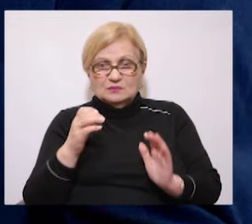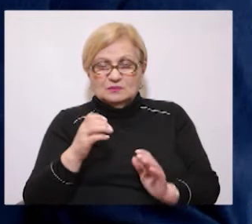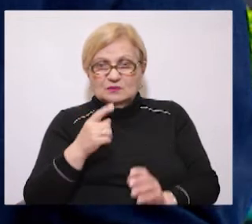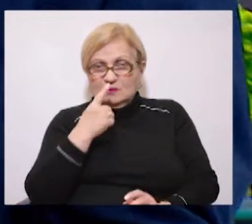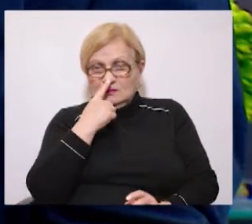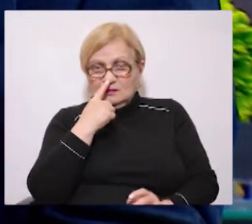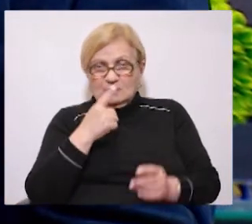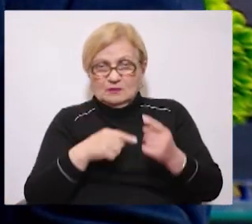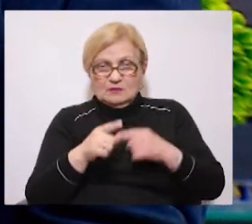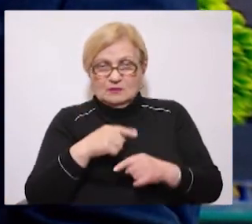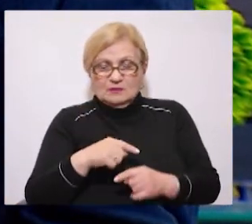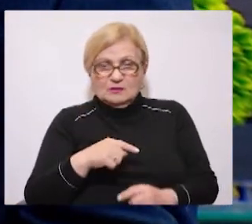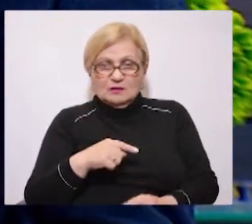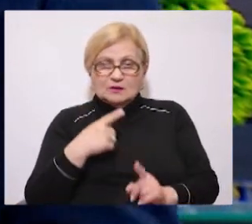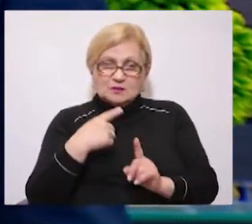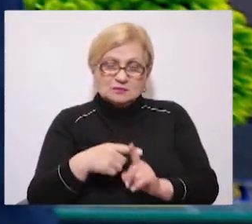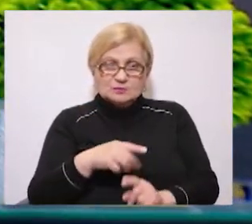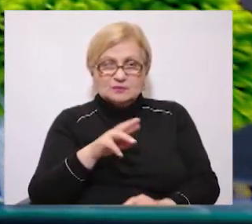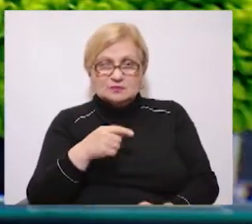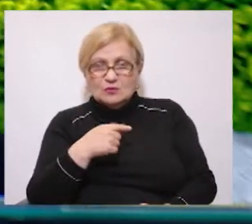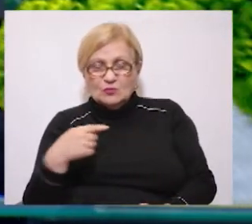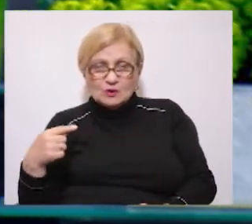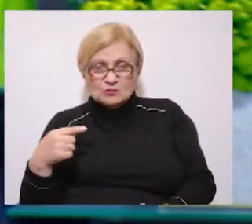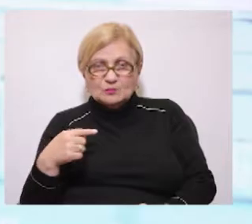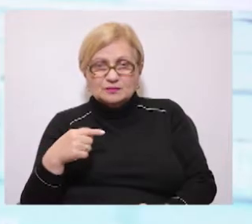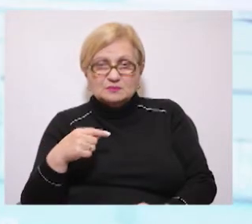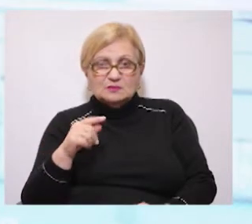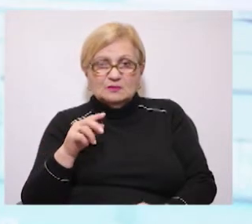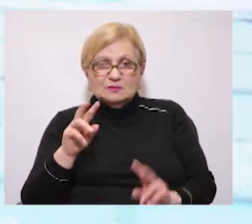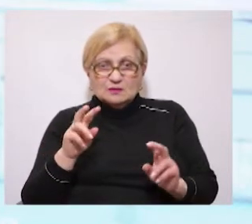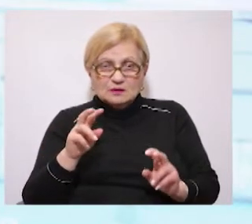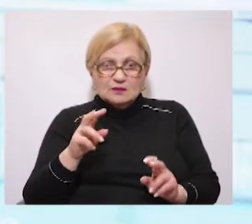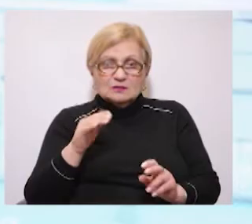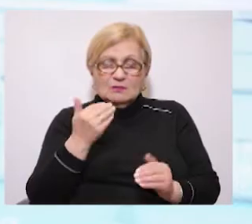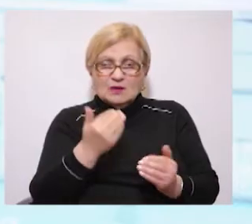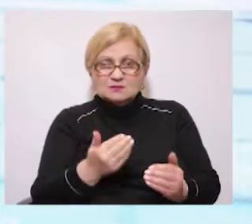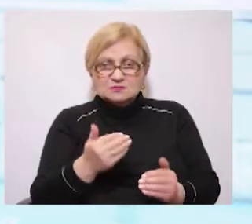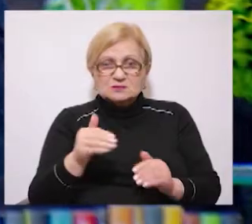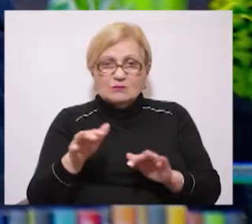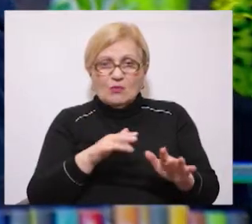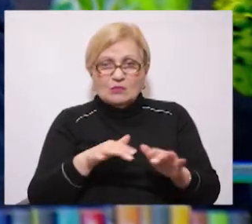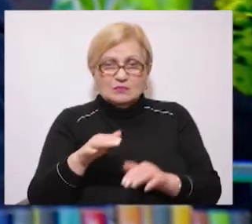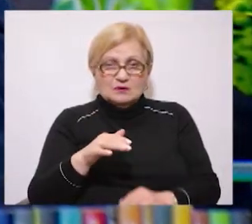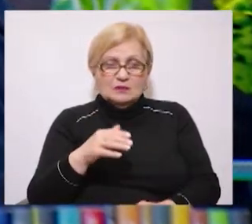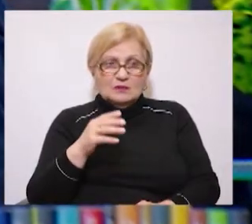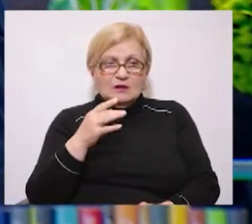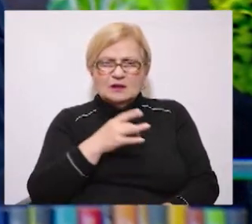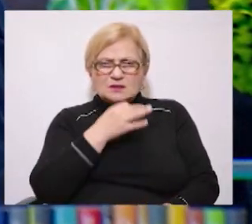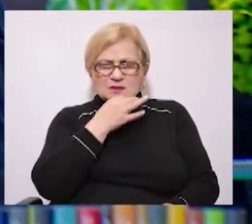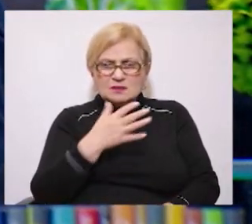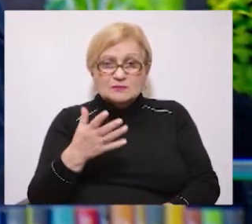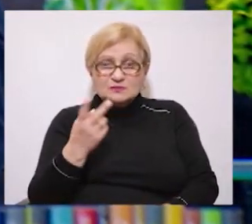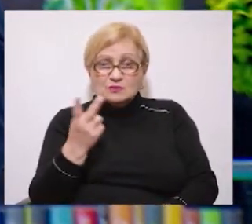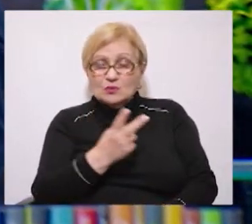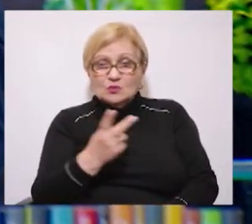ისევ დადებითი და ორყოფითი რიცხვები და მათზე მოქმედება. ჩვენ ნებისმიერი ორი რიცხვის შეკრება